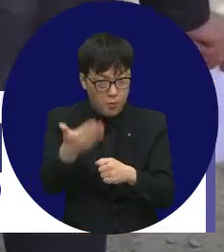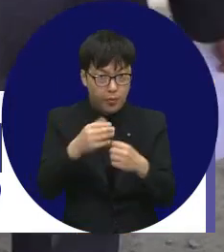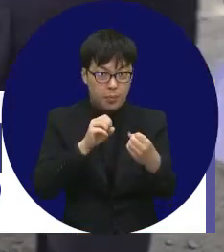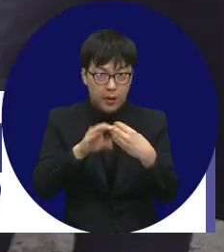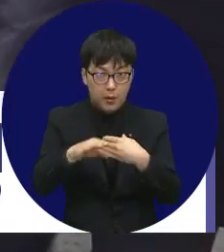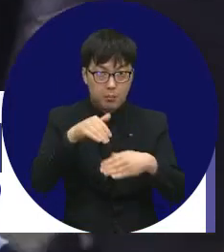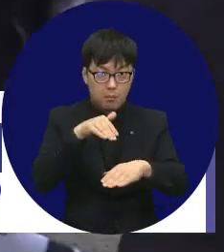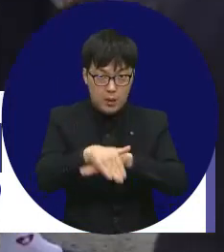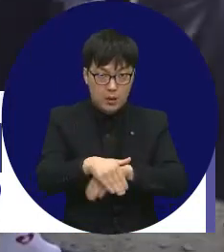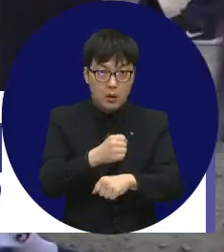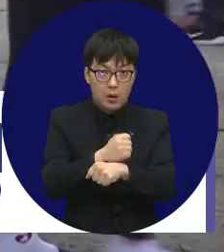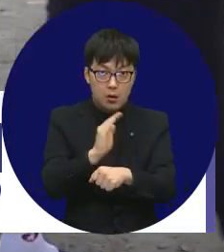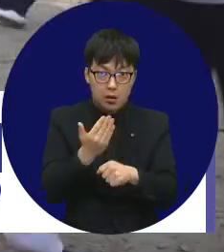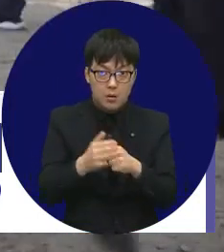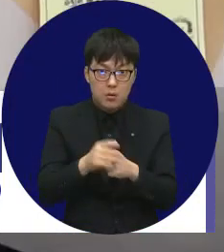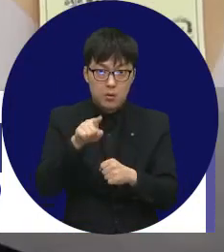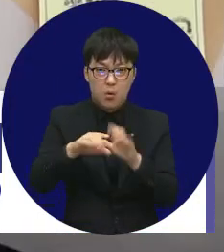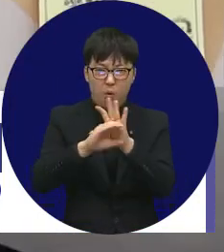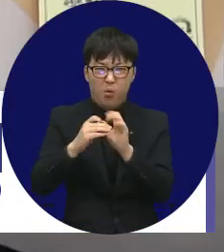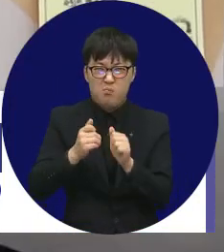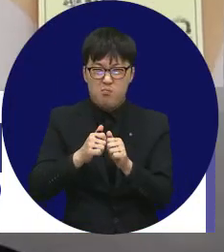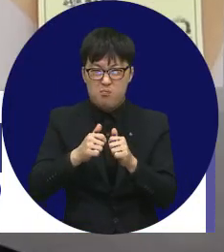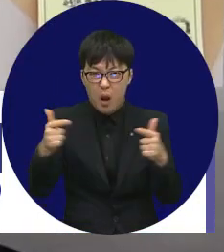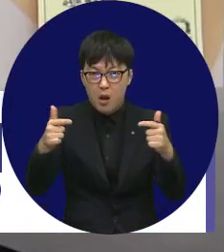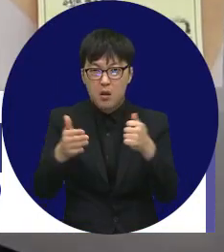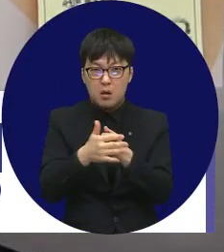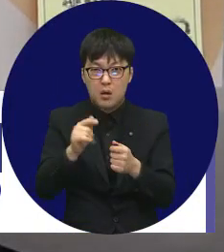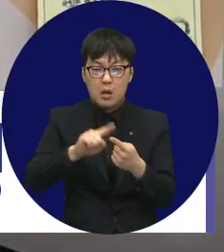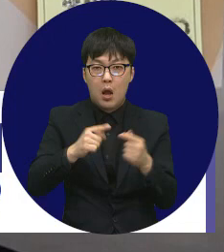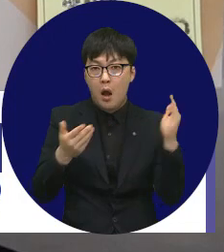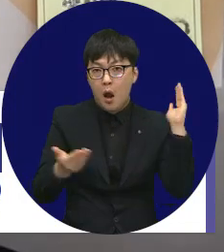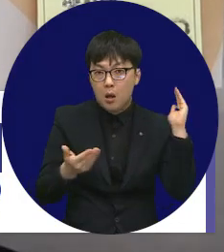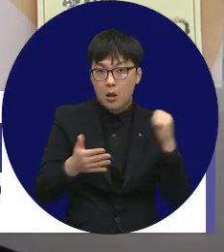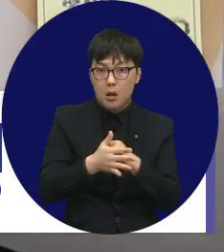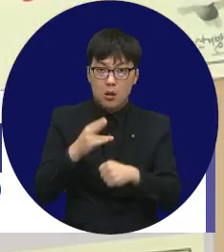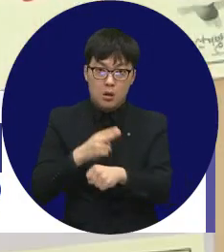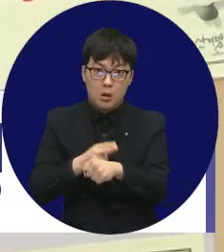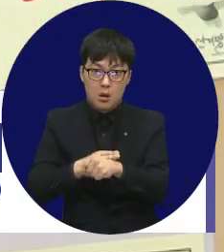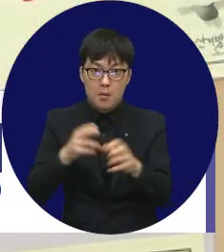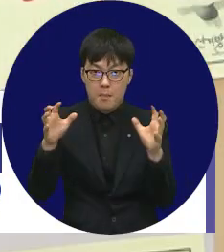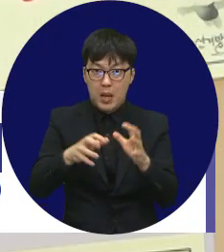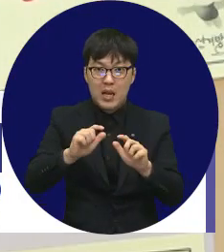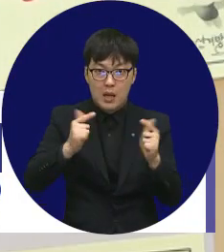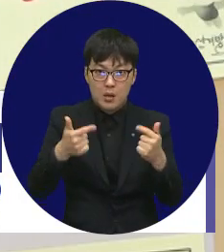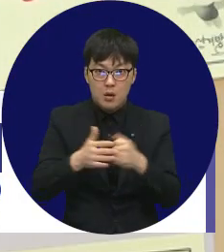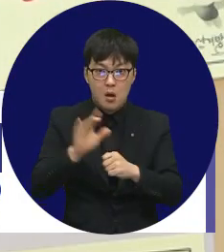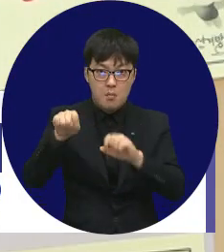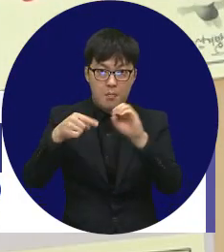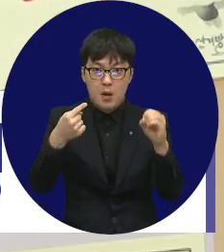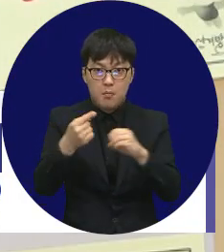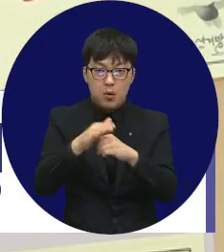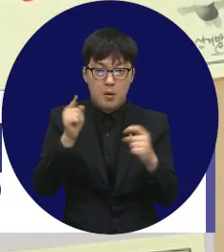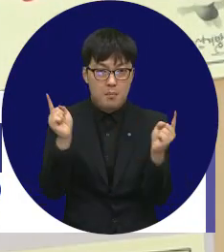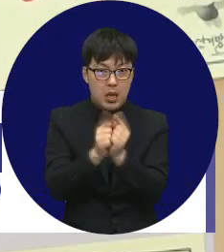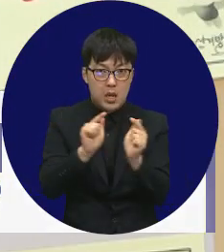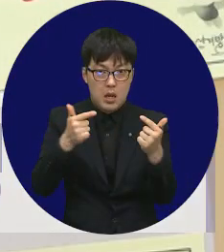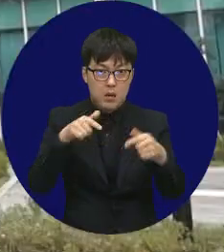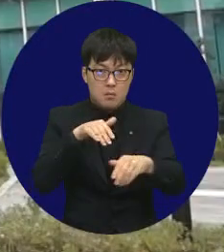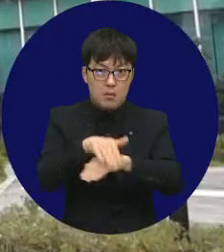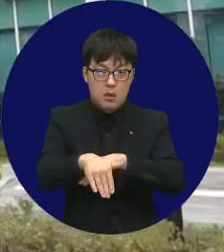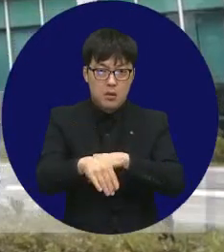특히 코로나19 확산에 따라 학생, 교원 등과 접촉하지 않도록 100% 비대면 방식으로